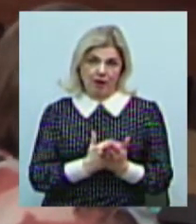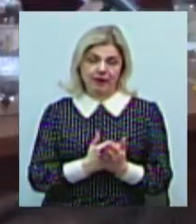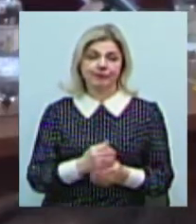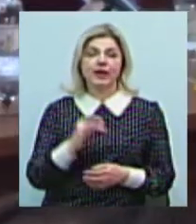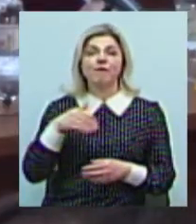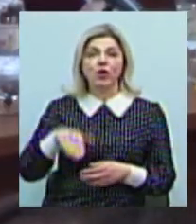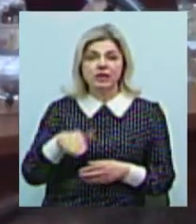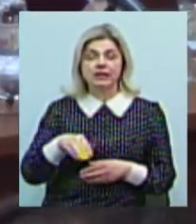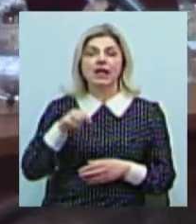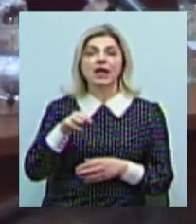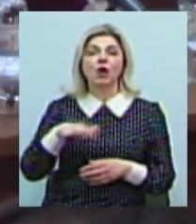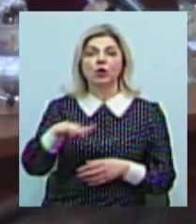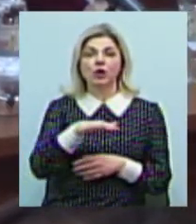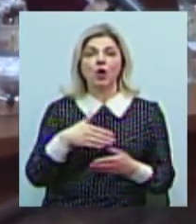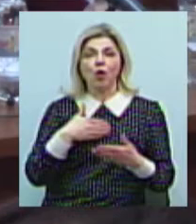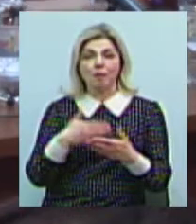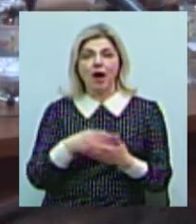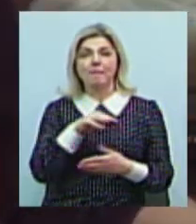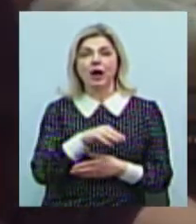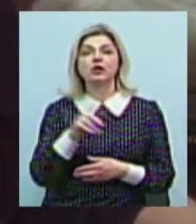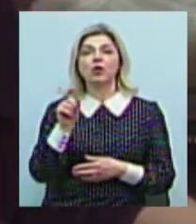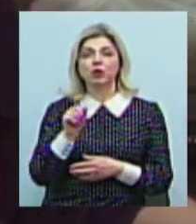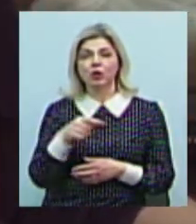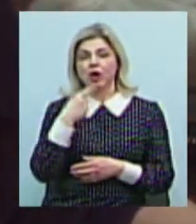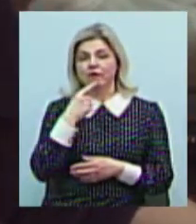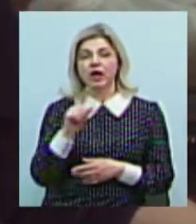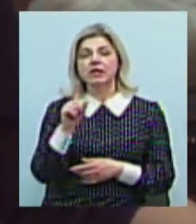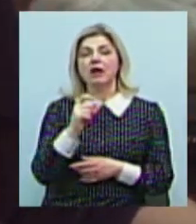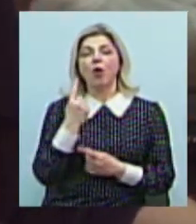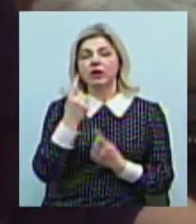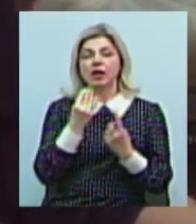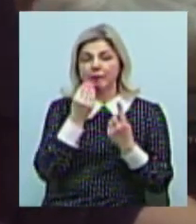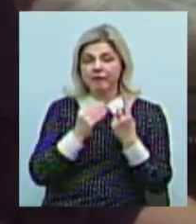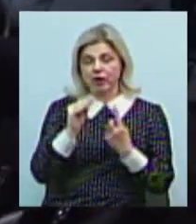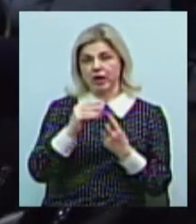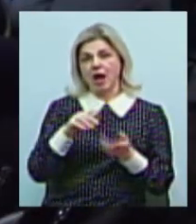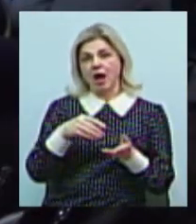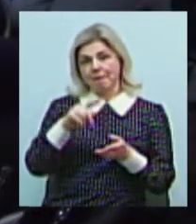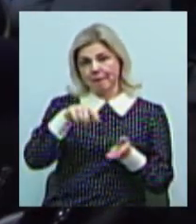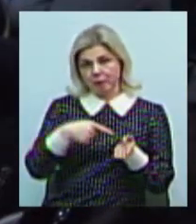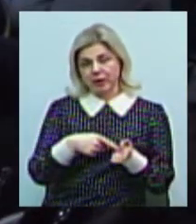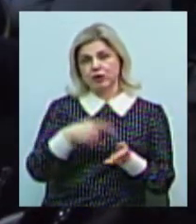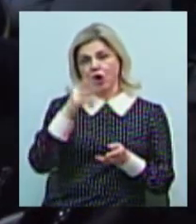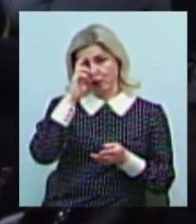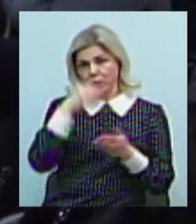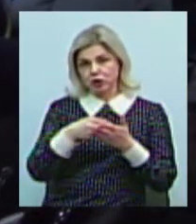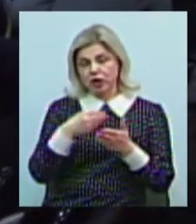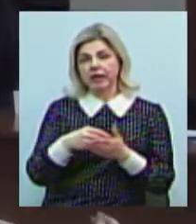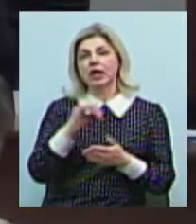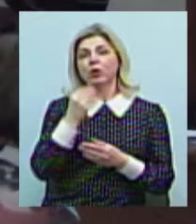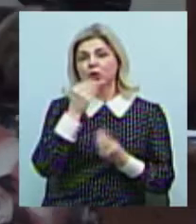територіальну громаду Михайло Золотухін називає однією з лідерів в ефективності місцевих бюджетів серед громад 4 областей